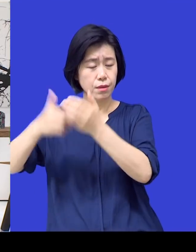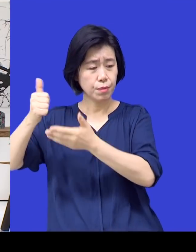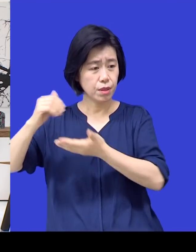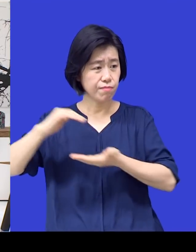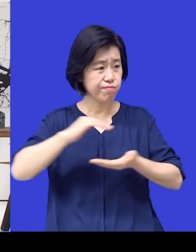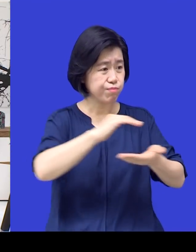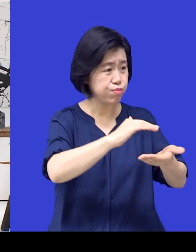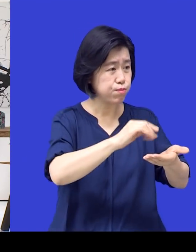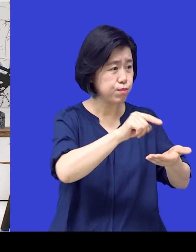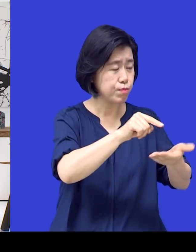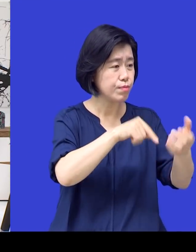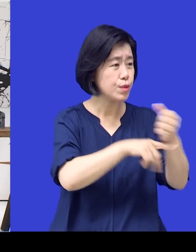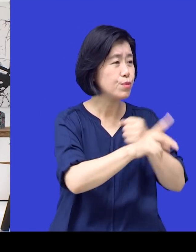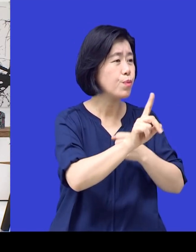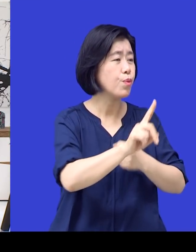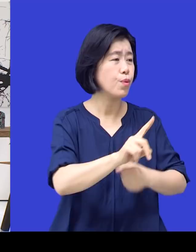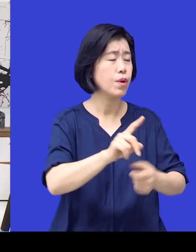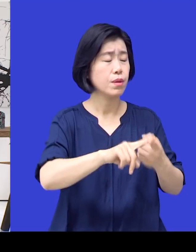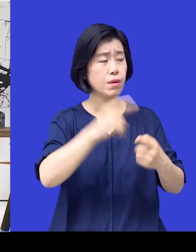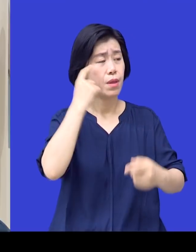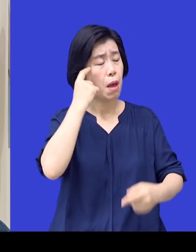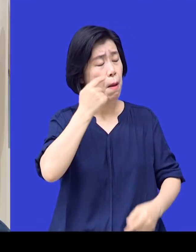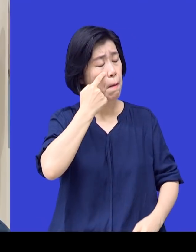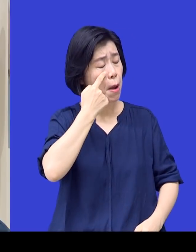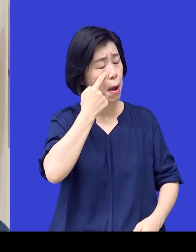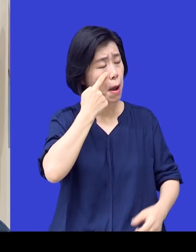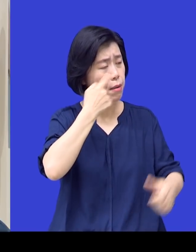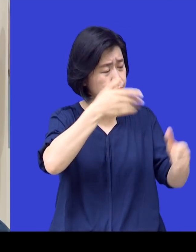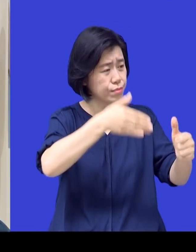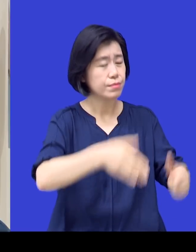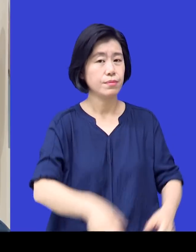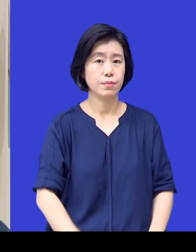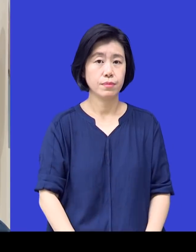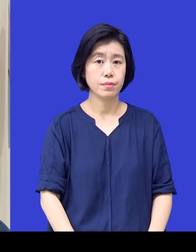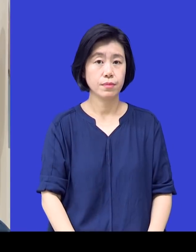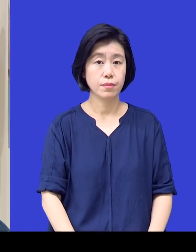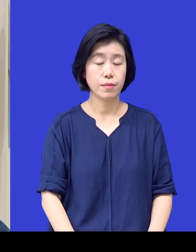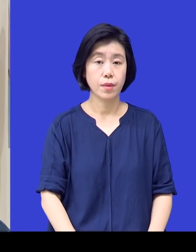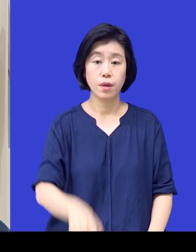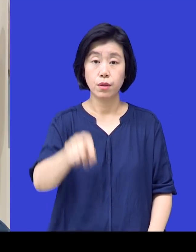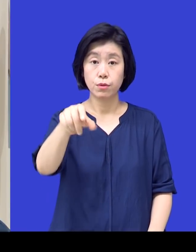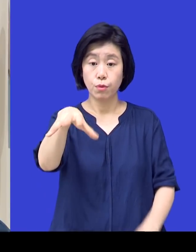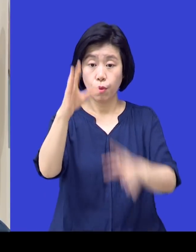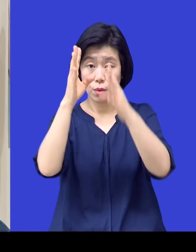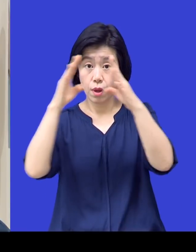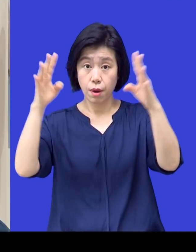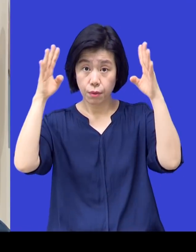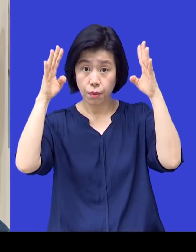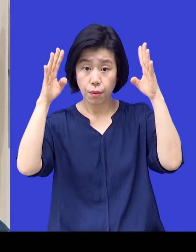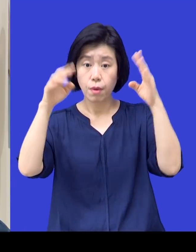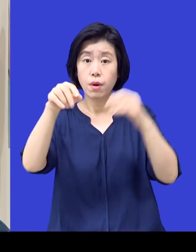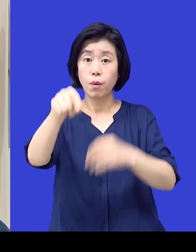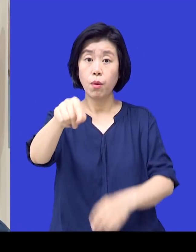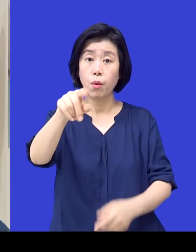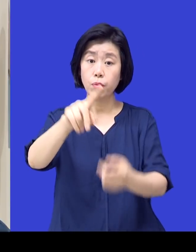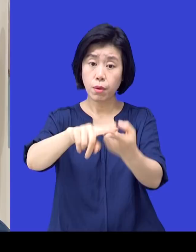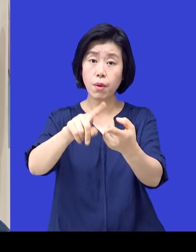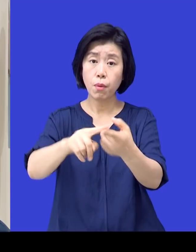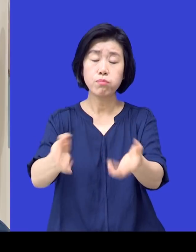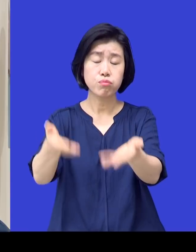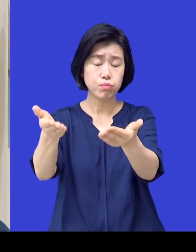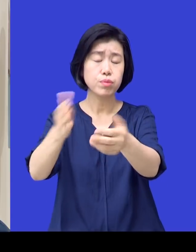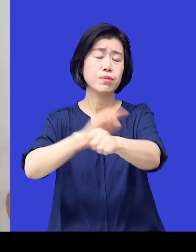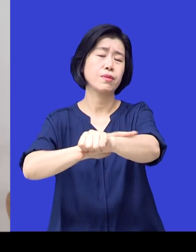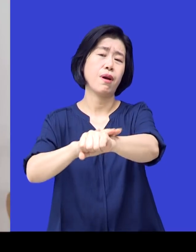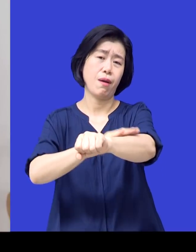오히려 백인들이 그냥 예. 들어가서 거기는 대부분 다 백인이니까 예. 그들을 그냥 양육하면 되지 않느냐.